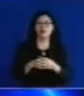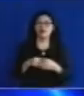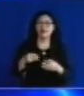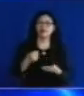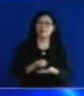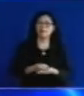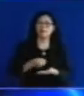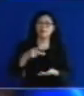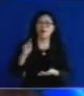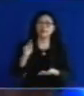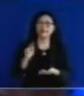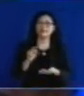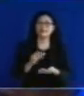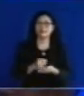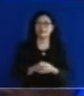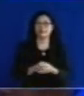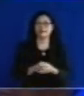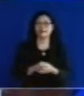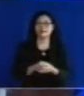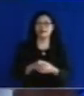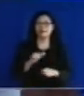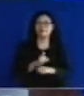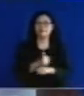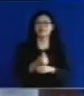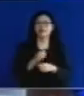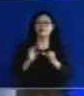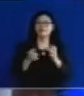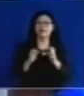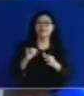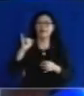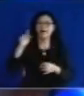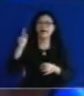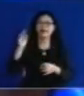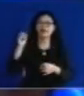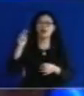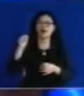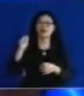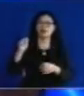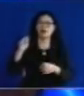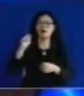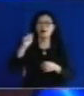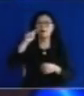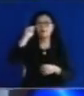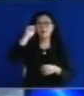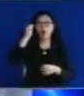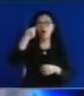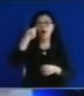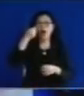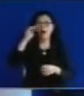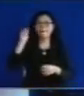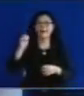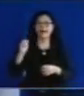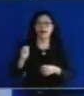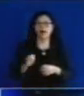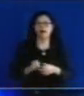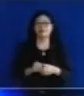potensinya agar betul-betul Brebes bisa menjadi terus ikon bawang merah. Tentu saja persoalan utama